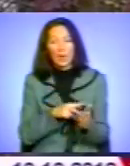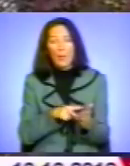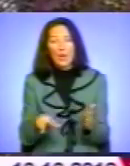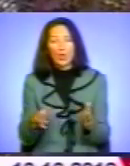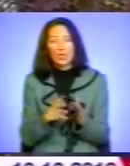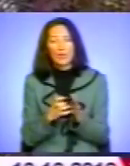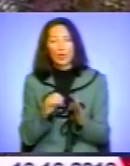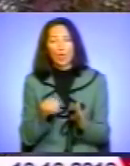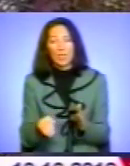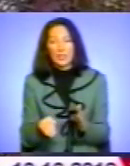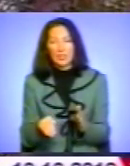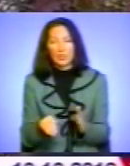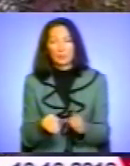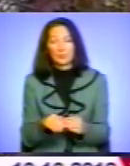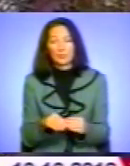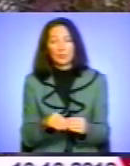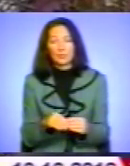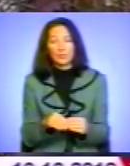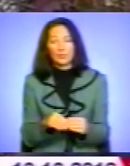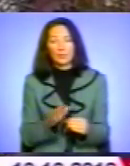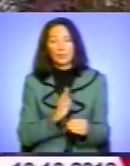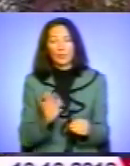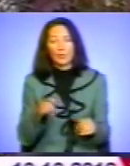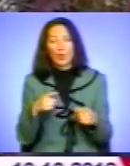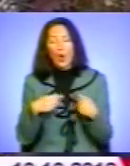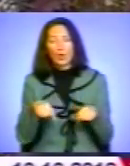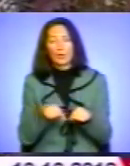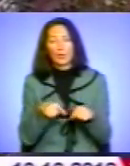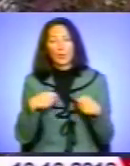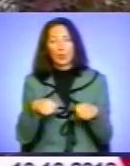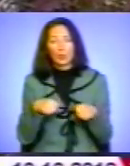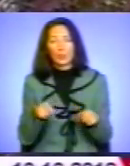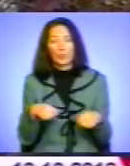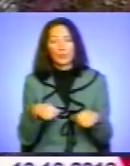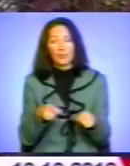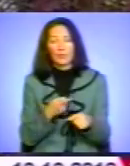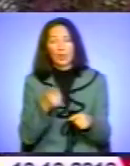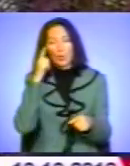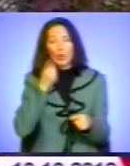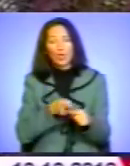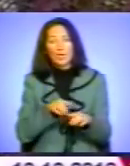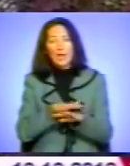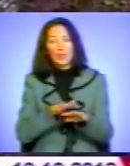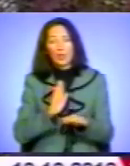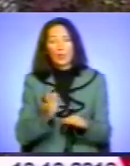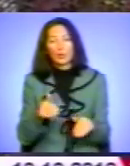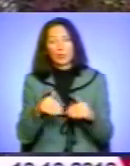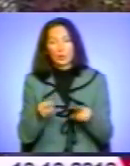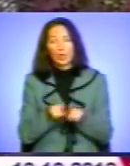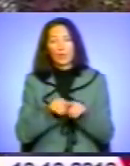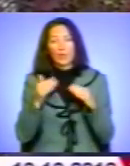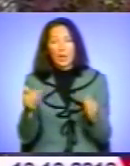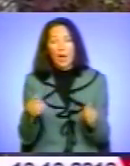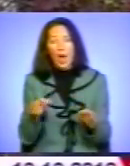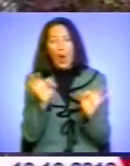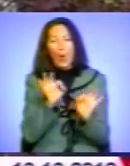тисяч гривень було реалізовано продукції. Я думаю, що ця ярмарка буде не меншою, тому що осінню